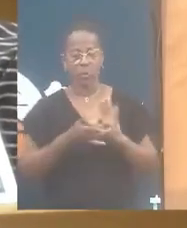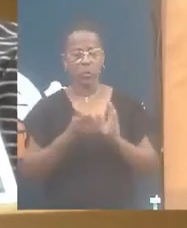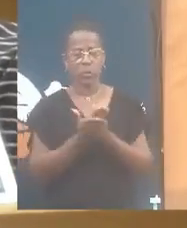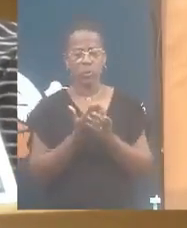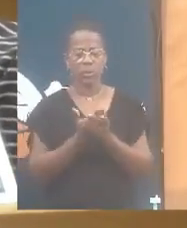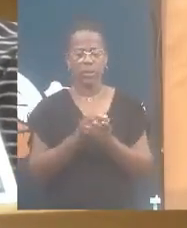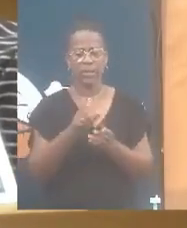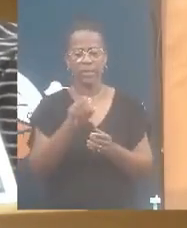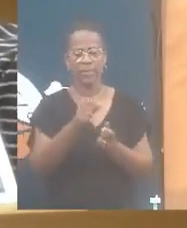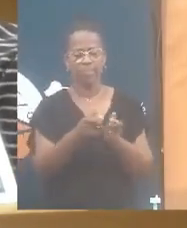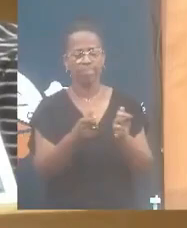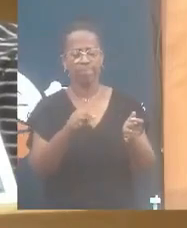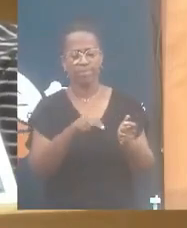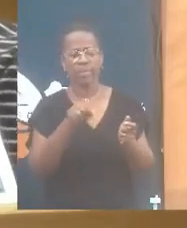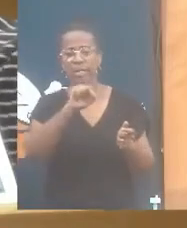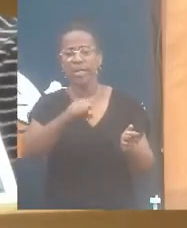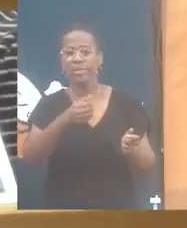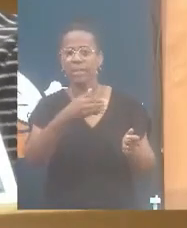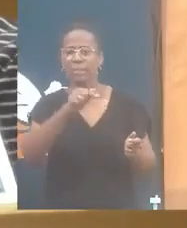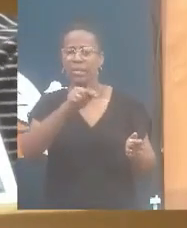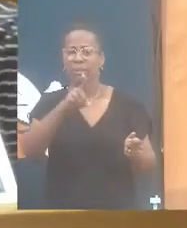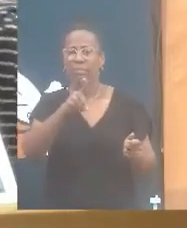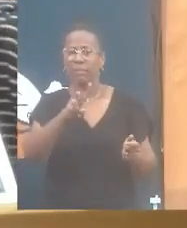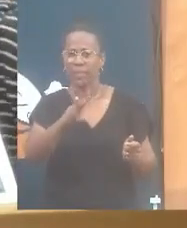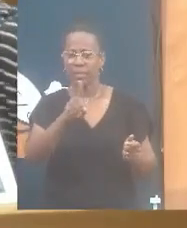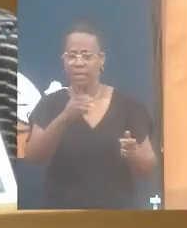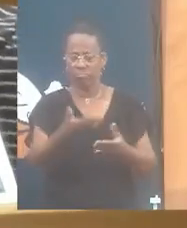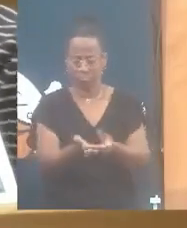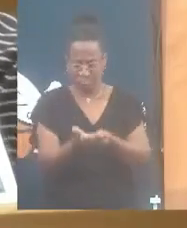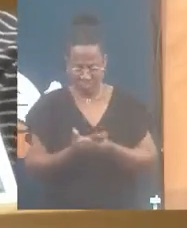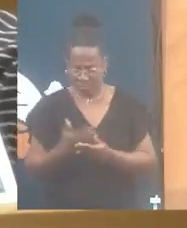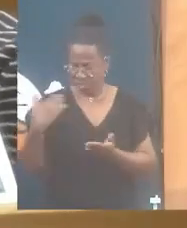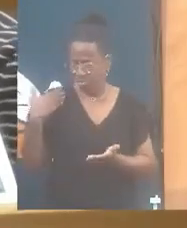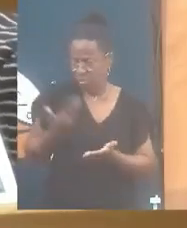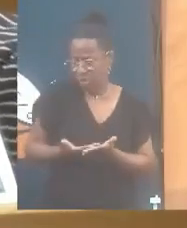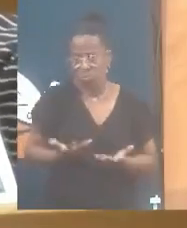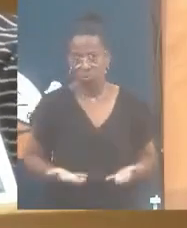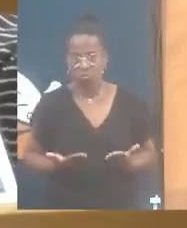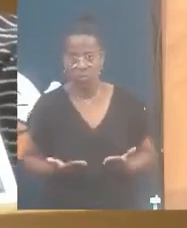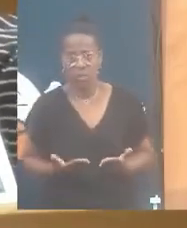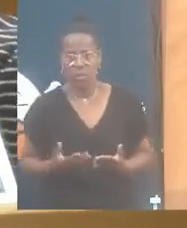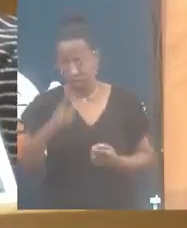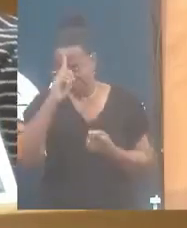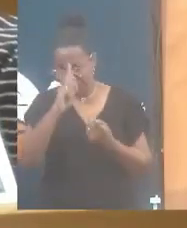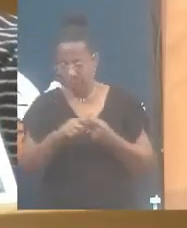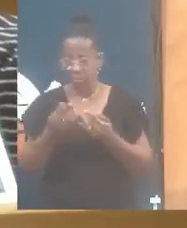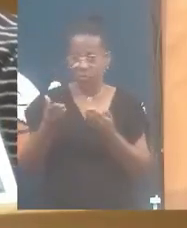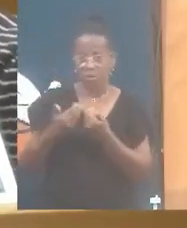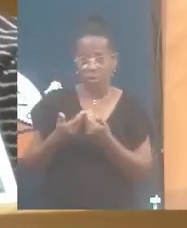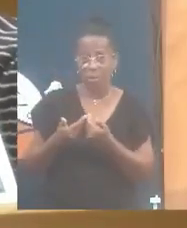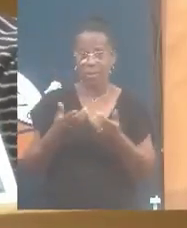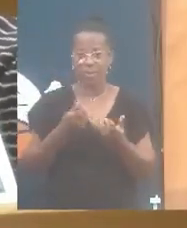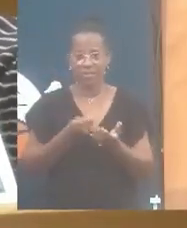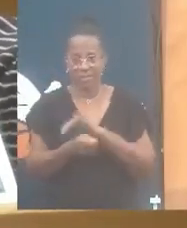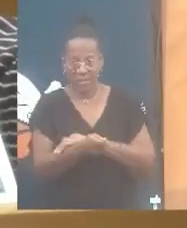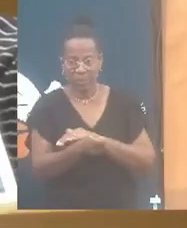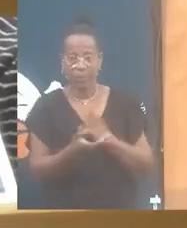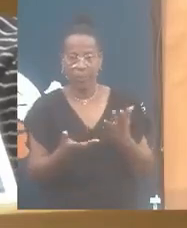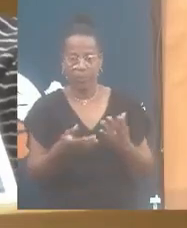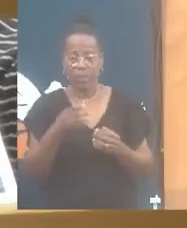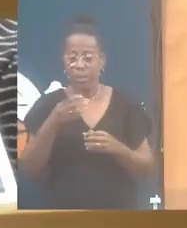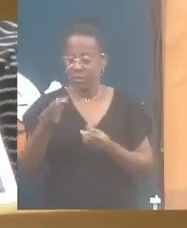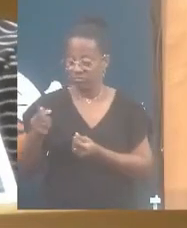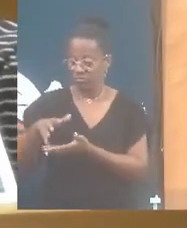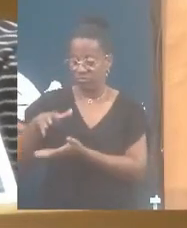SMTVD nous ont transmis jusqu'à présent, depuis l'ancienne mandature et encore actuellement, c'était pour l'investissement. On mettait des fonds de la